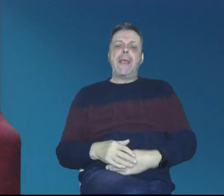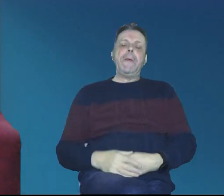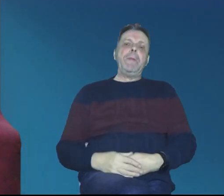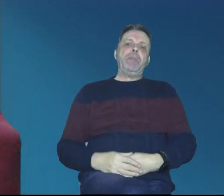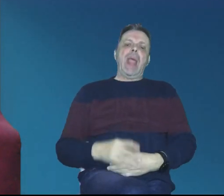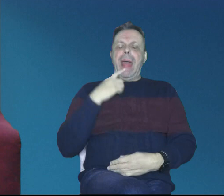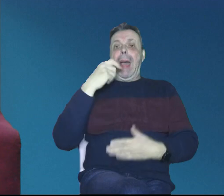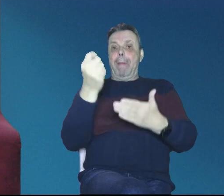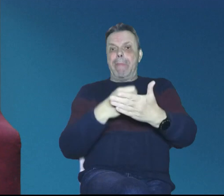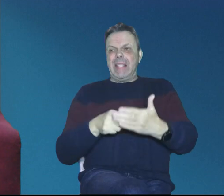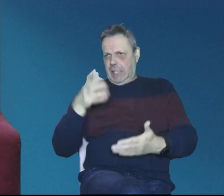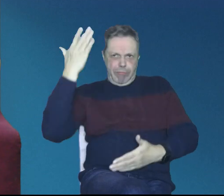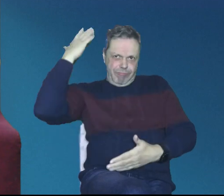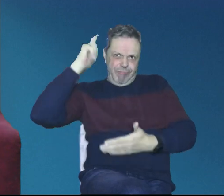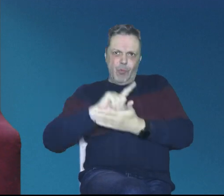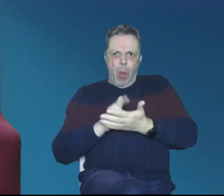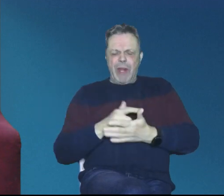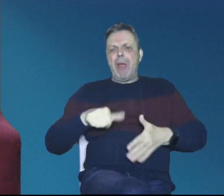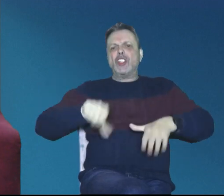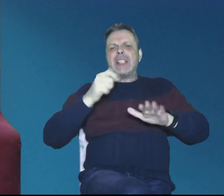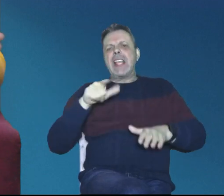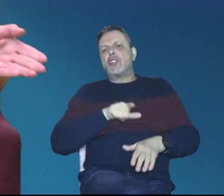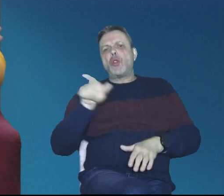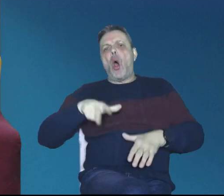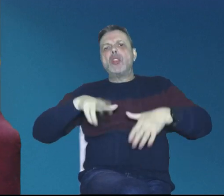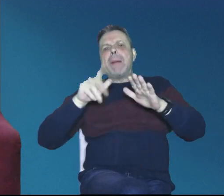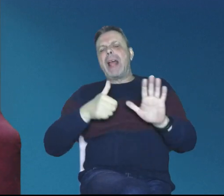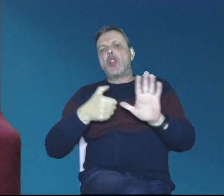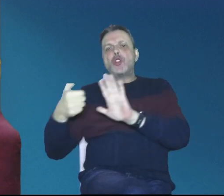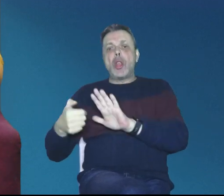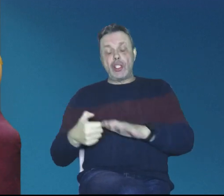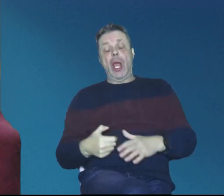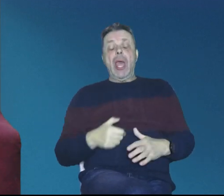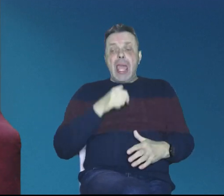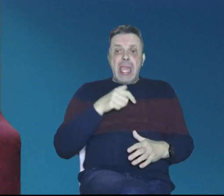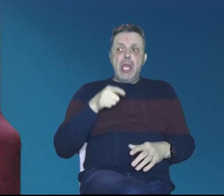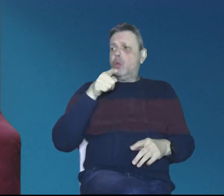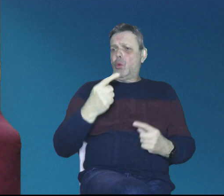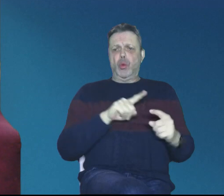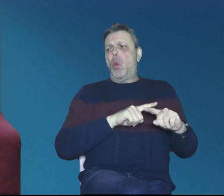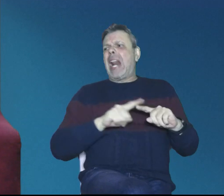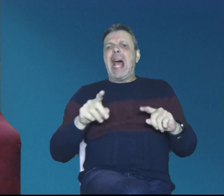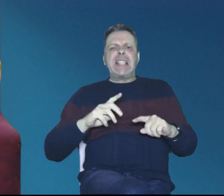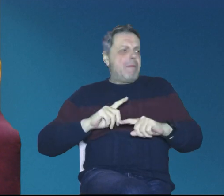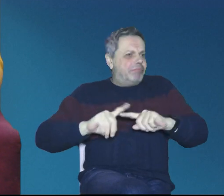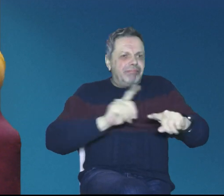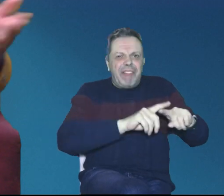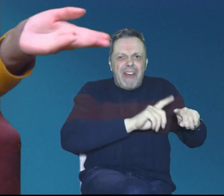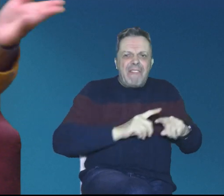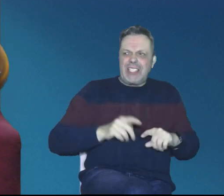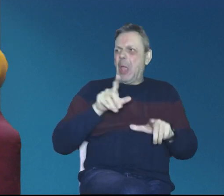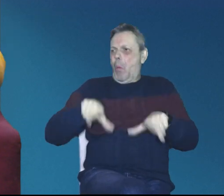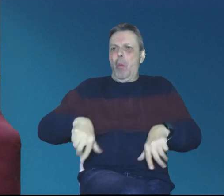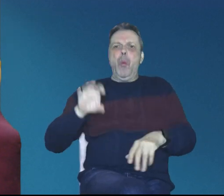utjecaj praktički na pisce onoga vremena, između 16. i 18. stoljeća. Postale su i razne